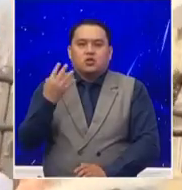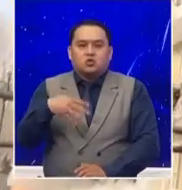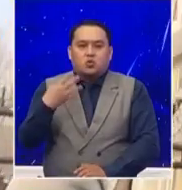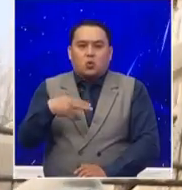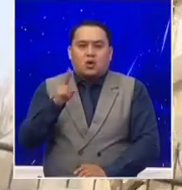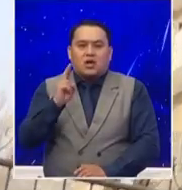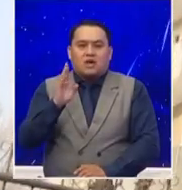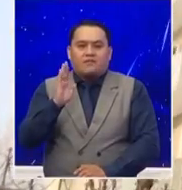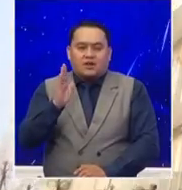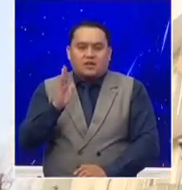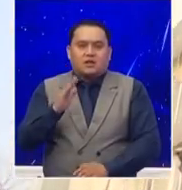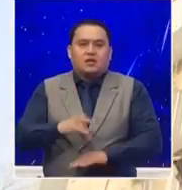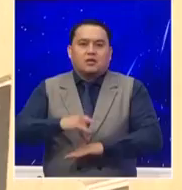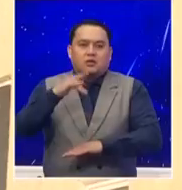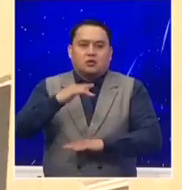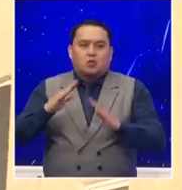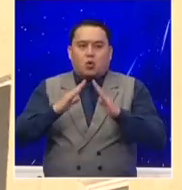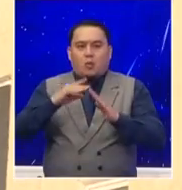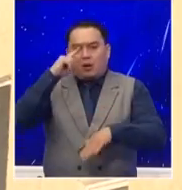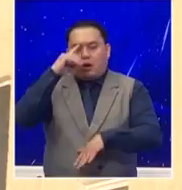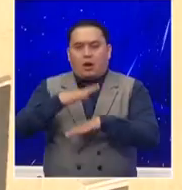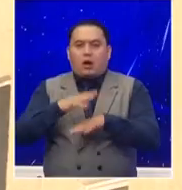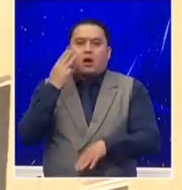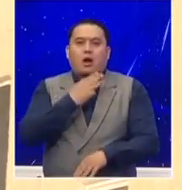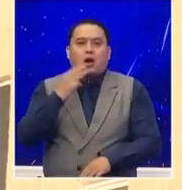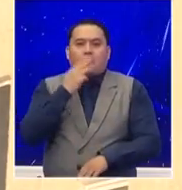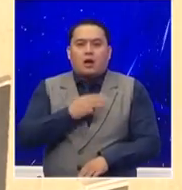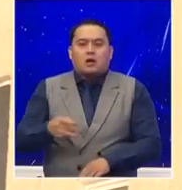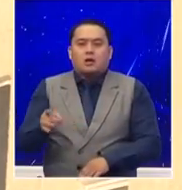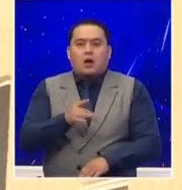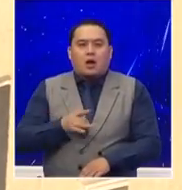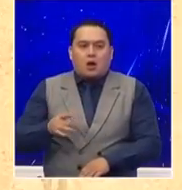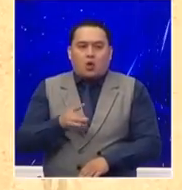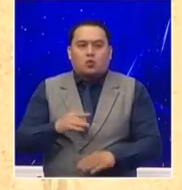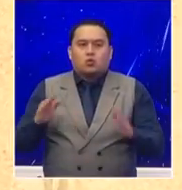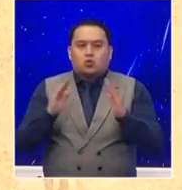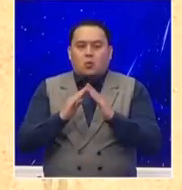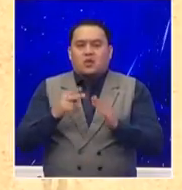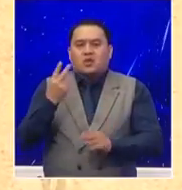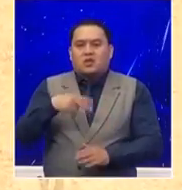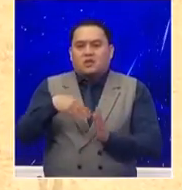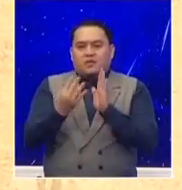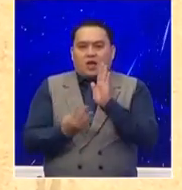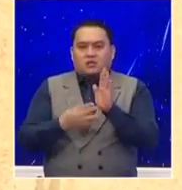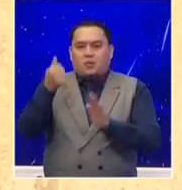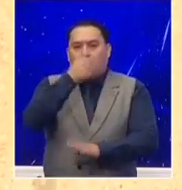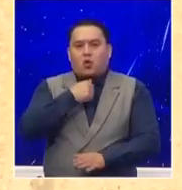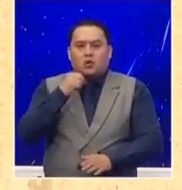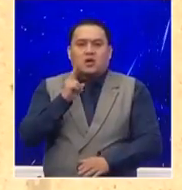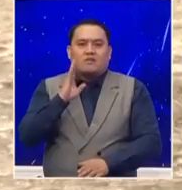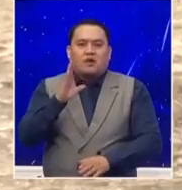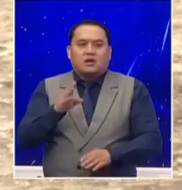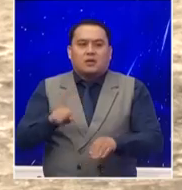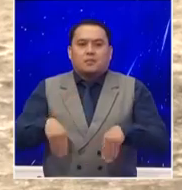Сорокаквартирный дом панельного образца на балансе акимата Каратальского района числится как коммунальное жилье. В 2019 году квартиры